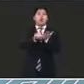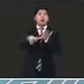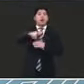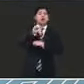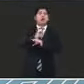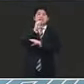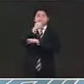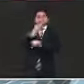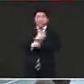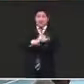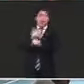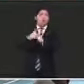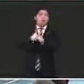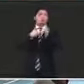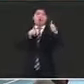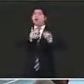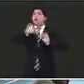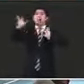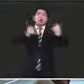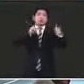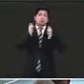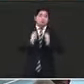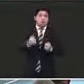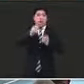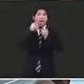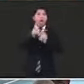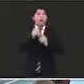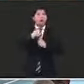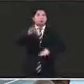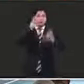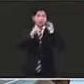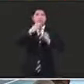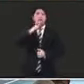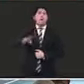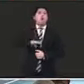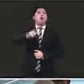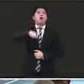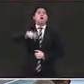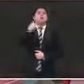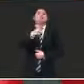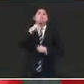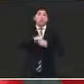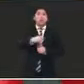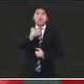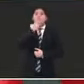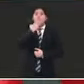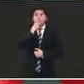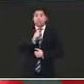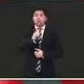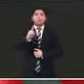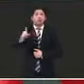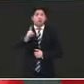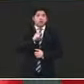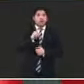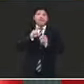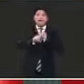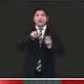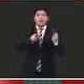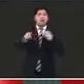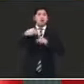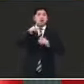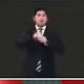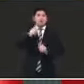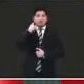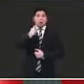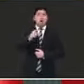yaşadığı şehirlerden uzak yerlerde eğitim öğretim gören öğrencilerimize okullarına gidiş ve dönüşleri